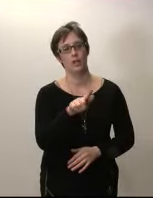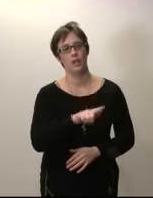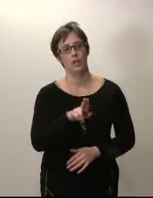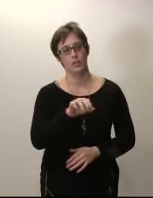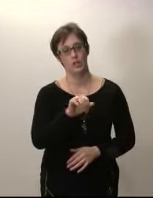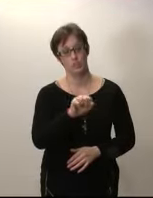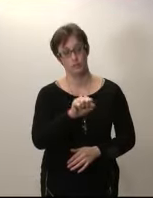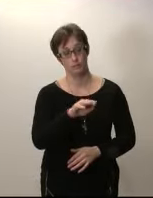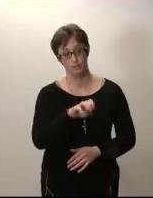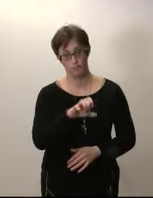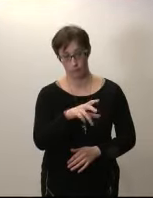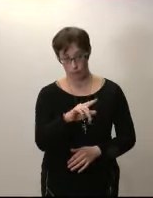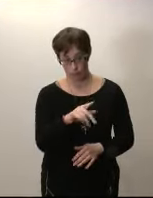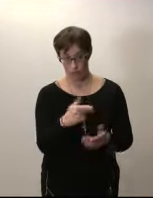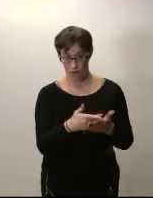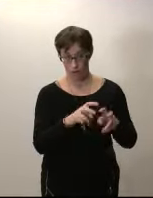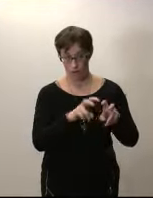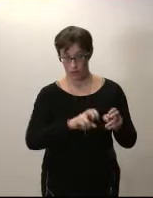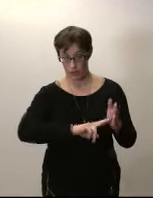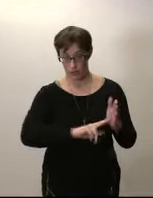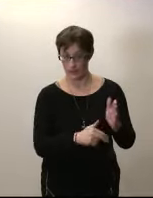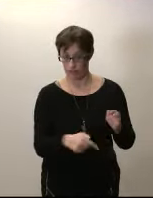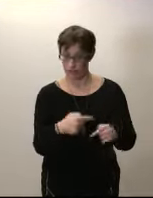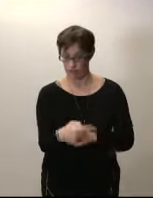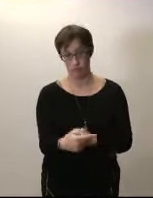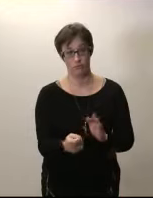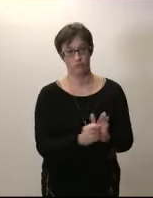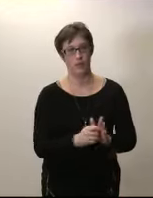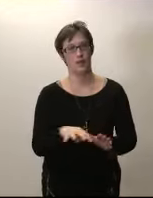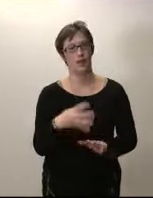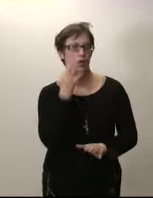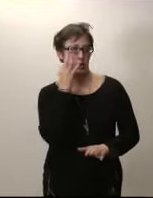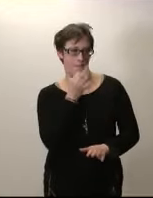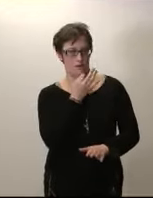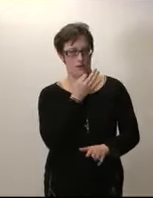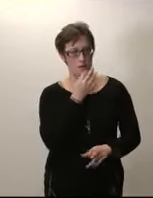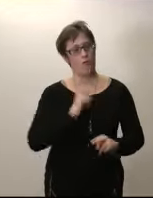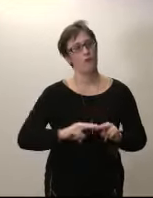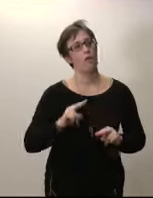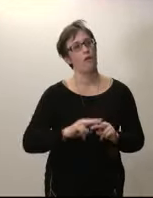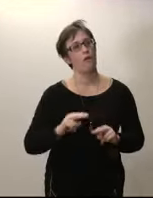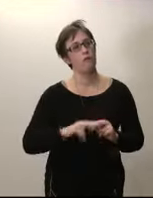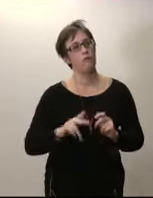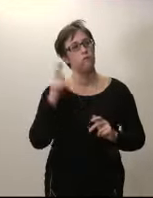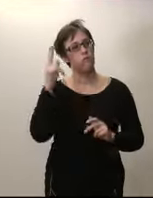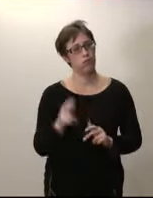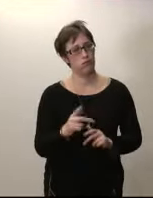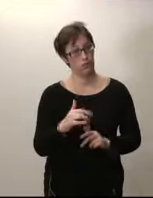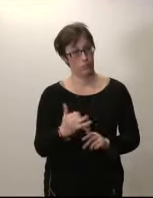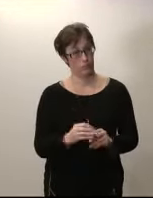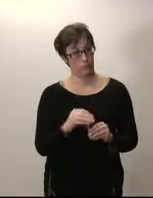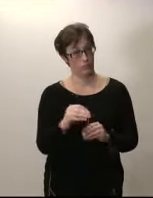l'acte va être signé le 14 avril, donc les travaux vont démarrer deux jours après.